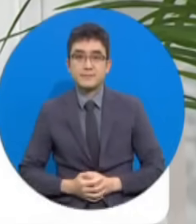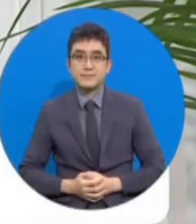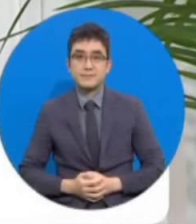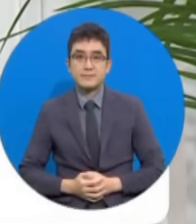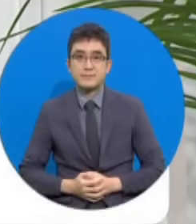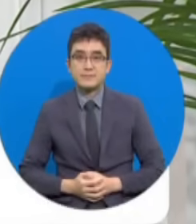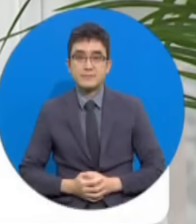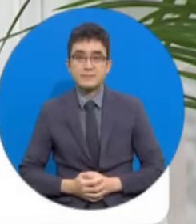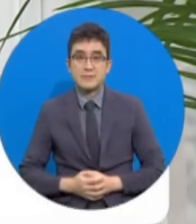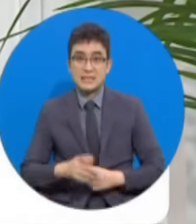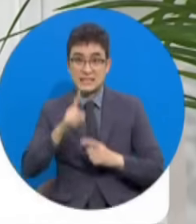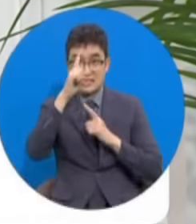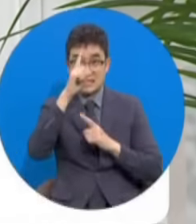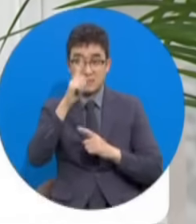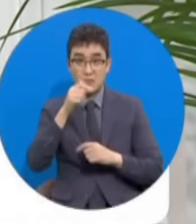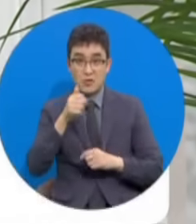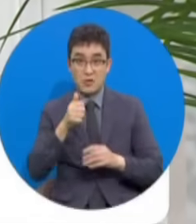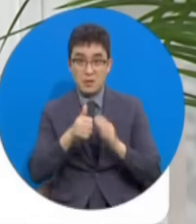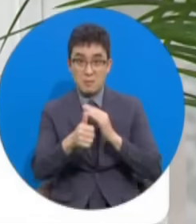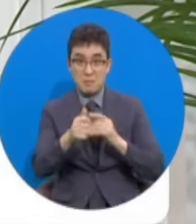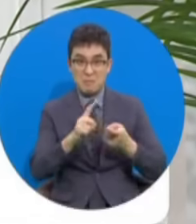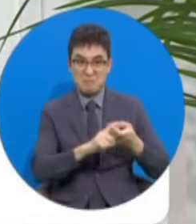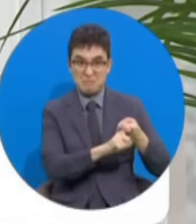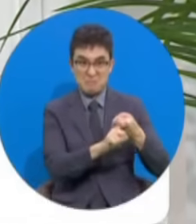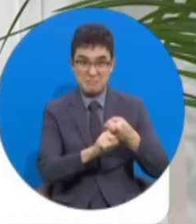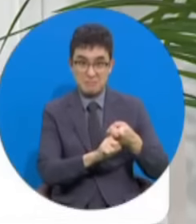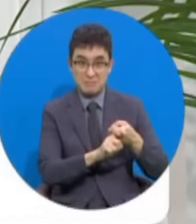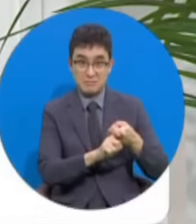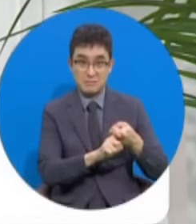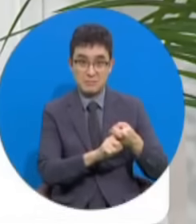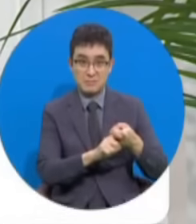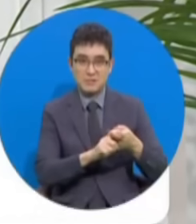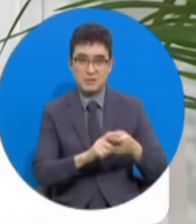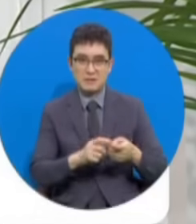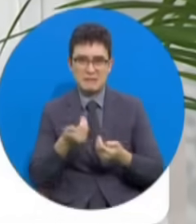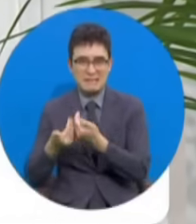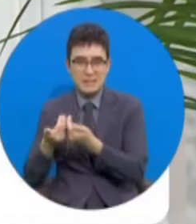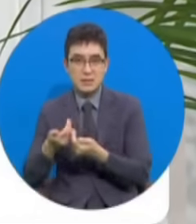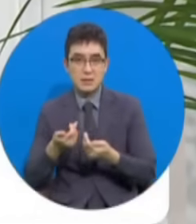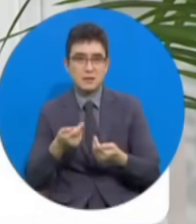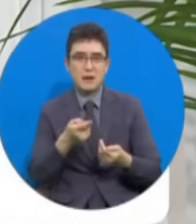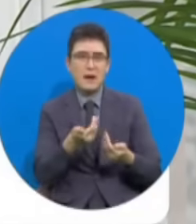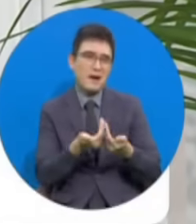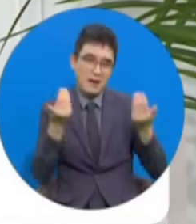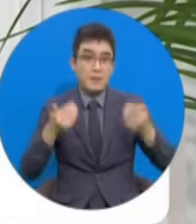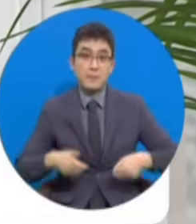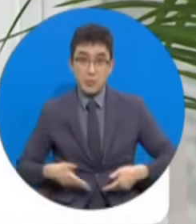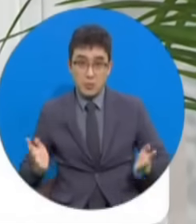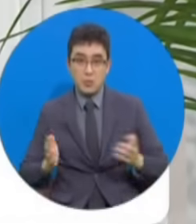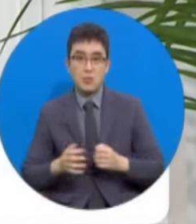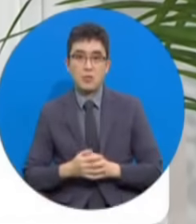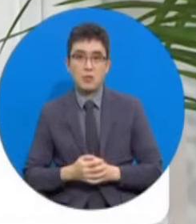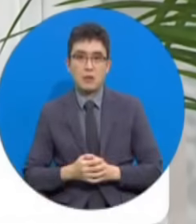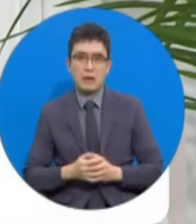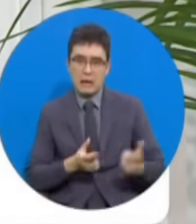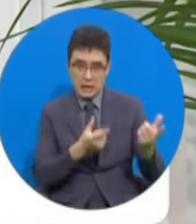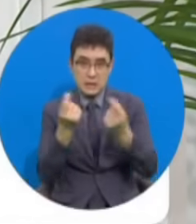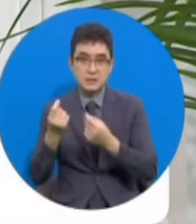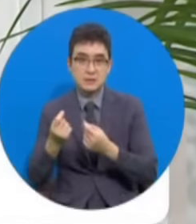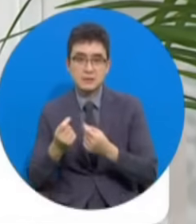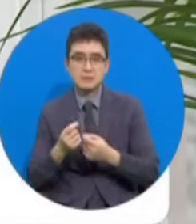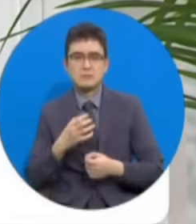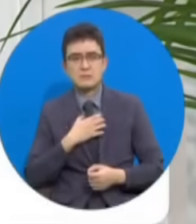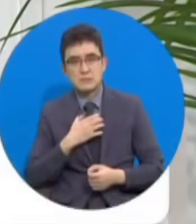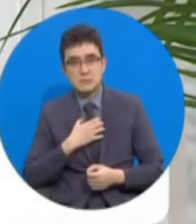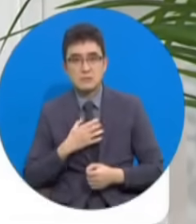친명계에서 강하게 반대했습니까 혹시? 아닙니다. 친명계에서 신명 비명 이런 거 나눌 것도 없이 예. 여러 가지 우려사항도 있었습니다.